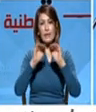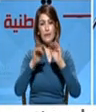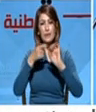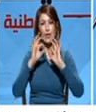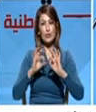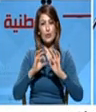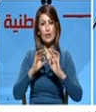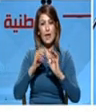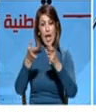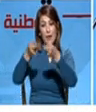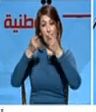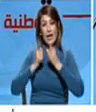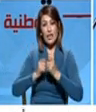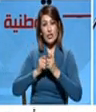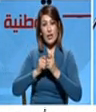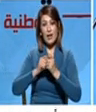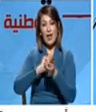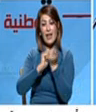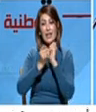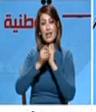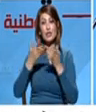بالحجز واستعاده